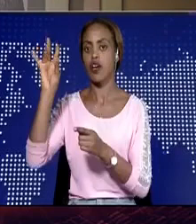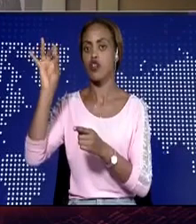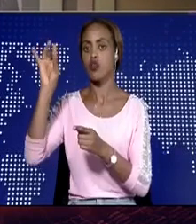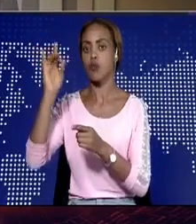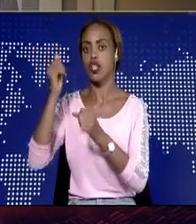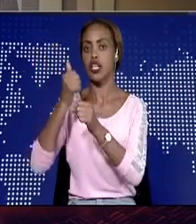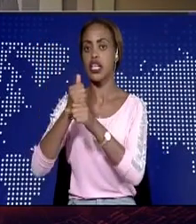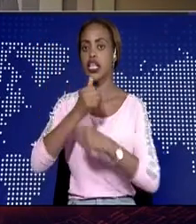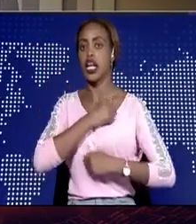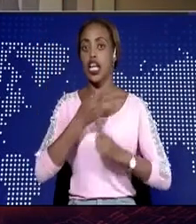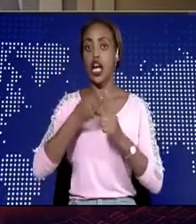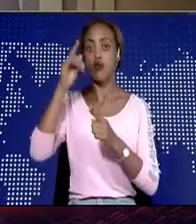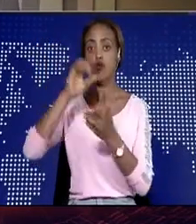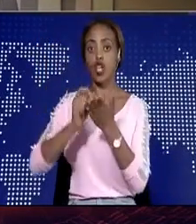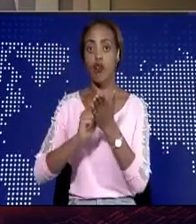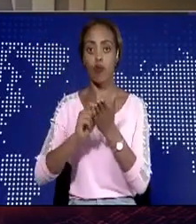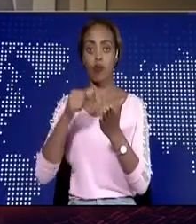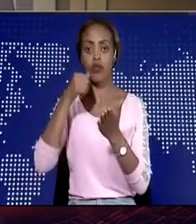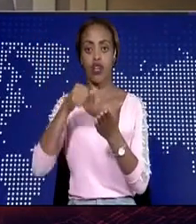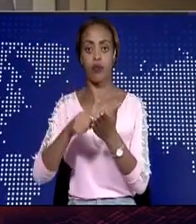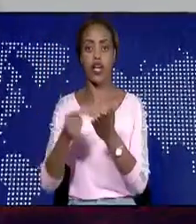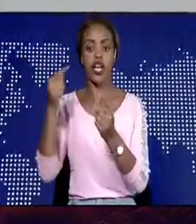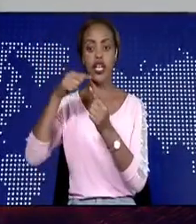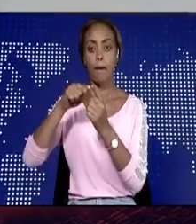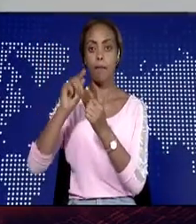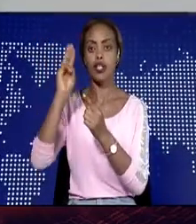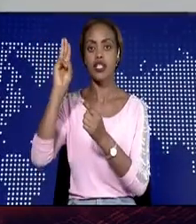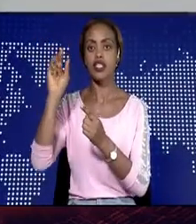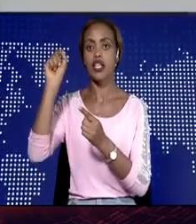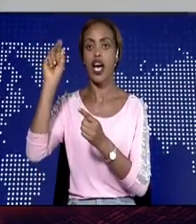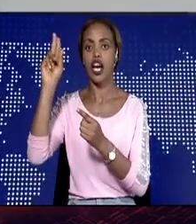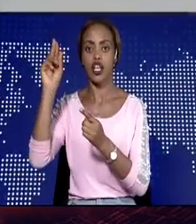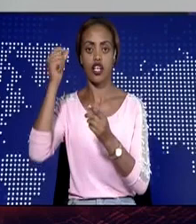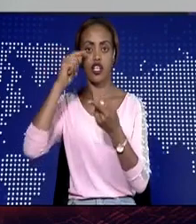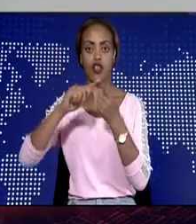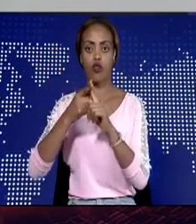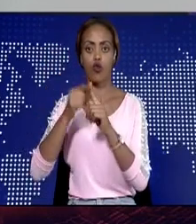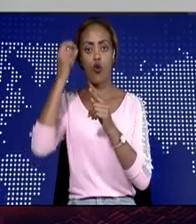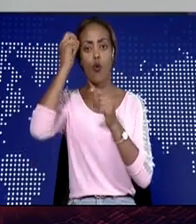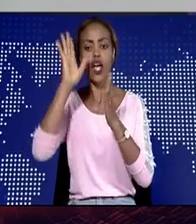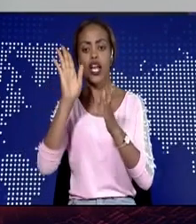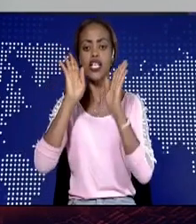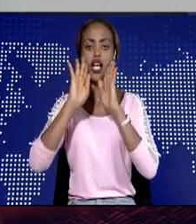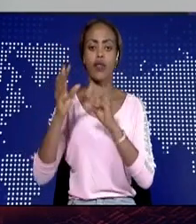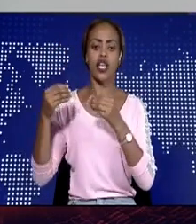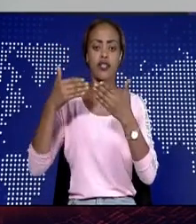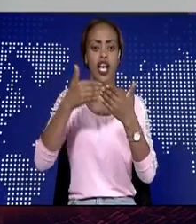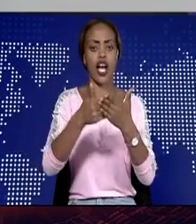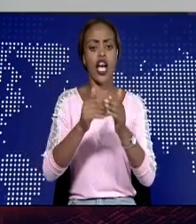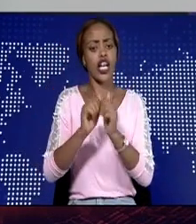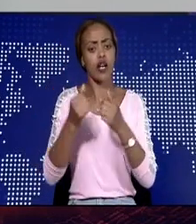27/7/1978 ዓ.ም ተጋላይ መለስ ካብ ዝፀሓፎም ደብዳቤ ድማ ናብ ብፃይ ሰዓረ ይብል ወያናይ ሰላምታ ይብፃሕኻ ከመይ